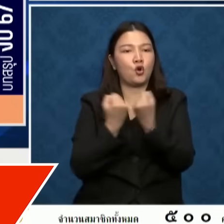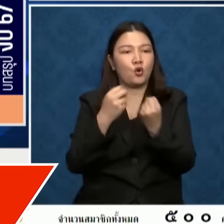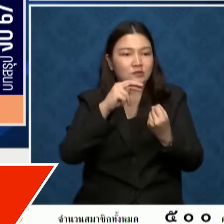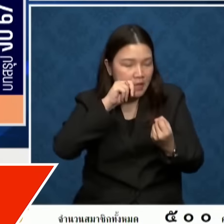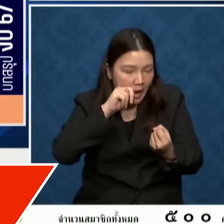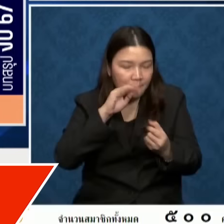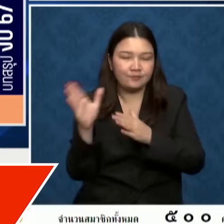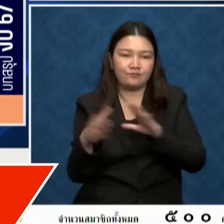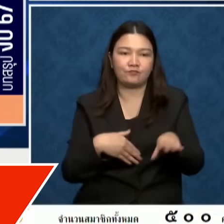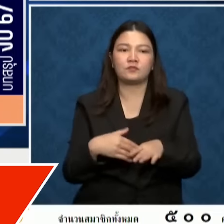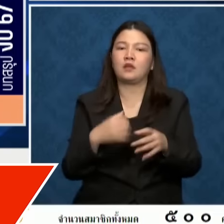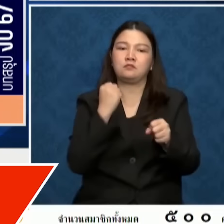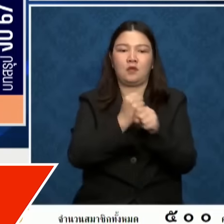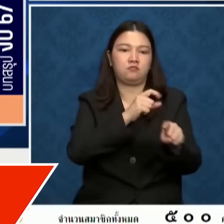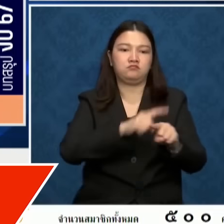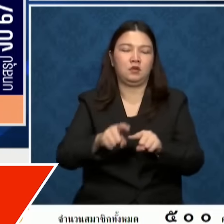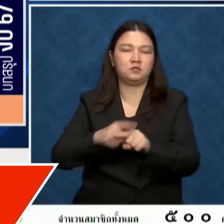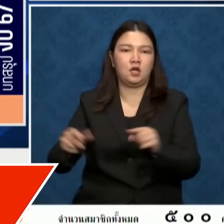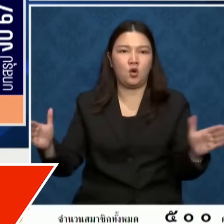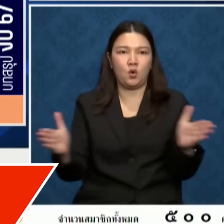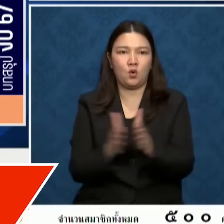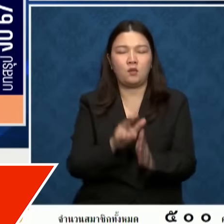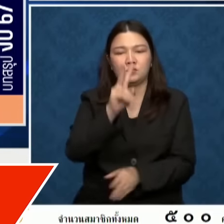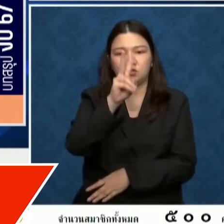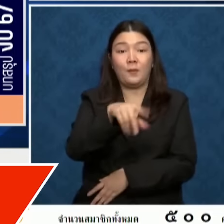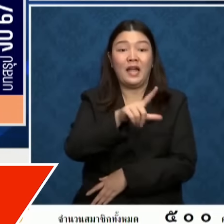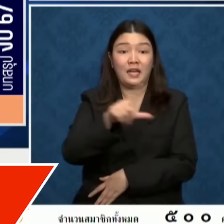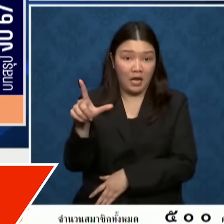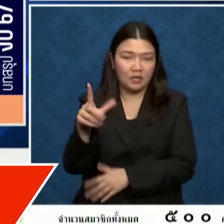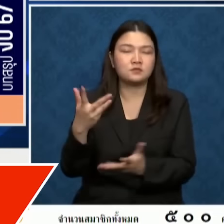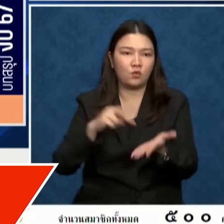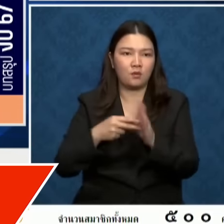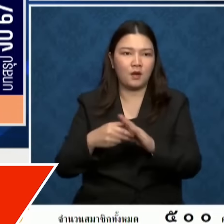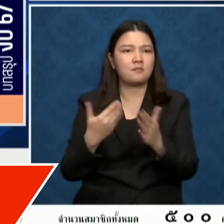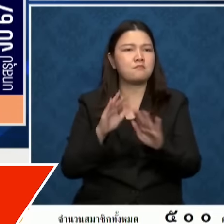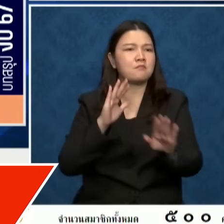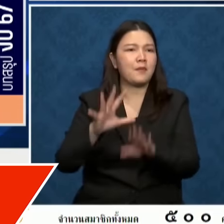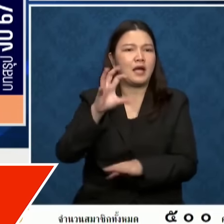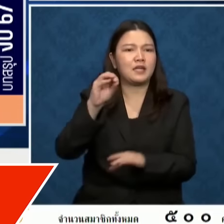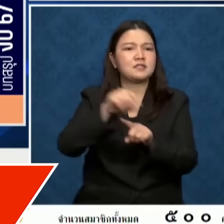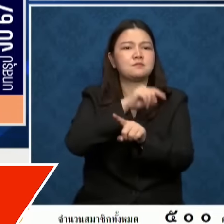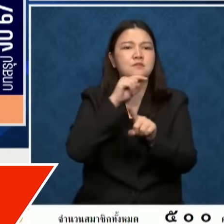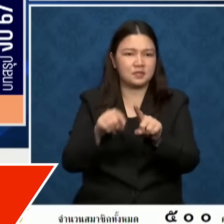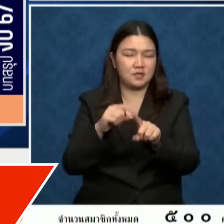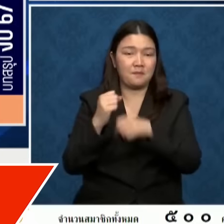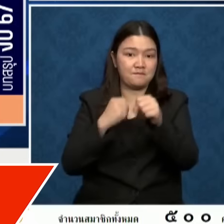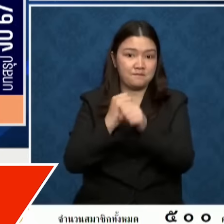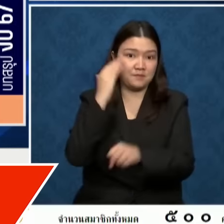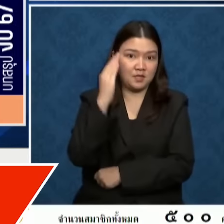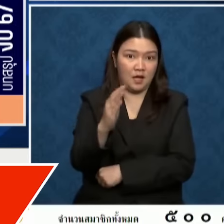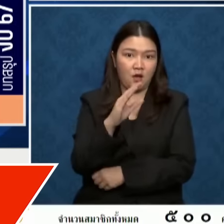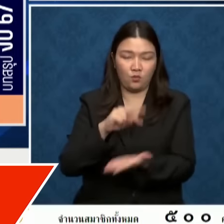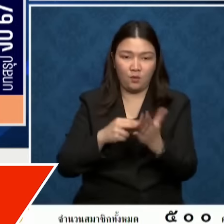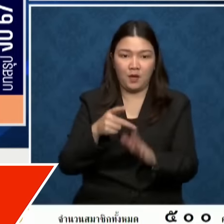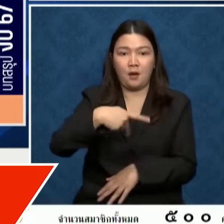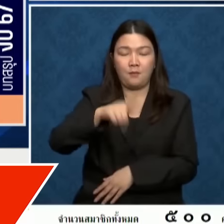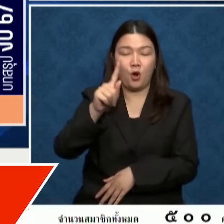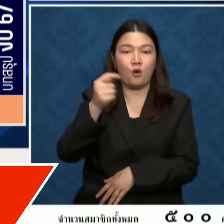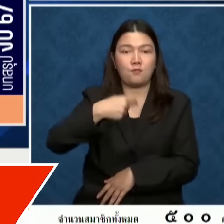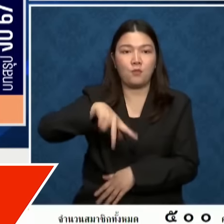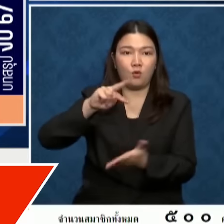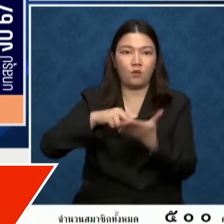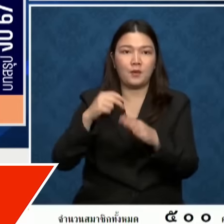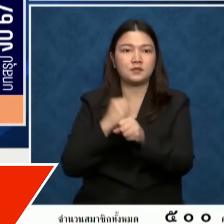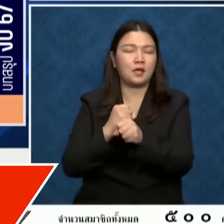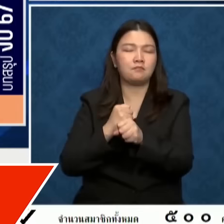วาจะเป็นเซลลบแคลดรวมมค่ากวา 2,000 ล้าน คิดเป็น 50%ปีหน้า ป.พ. ไม่มงบประมาณทำ